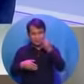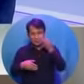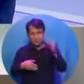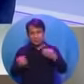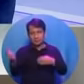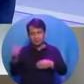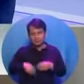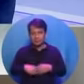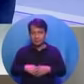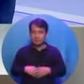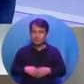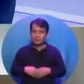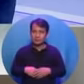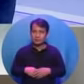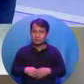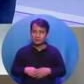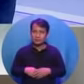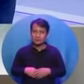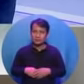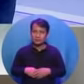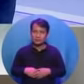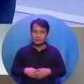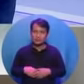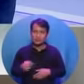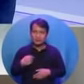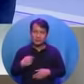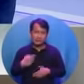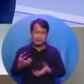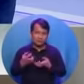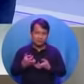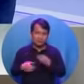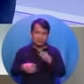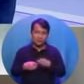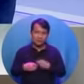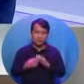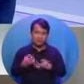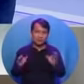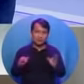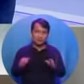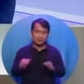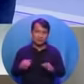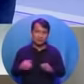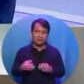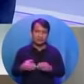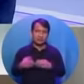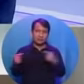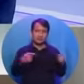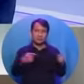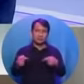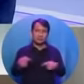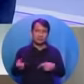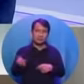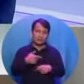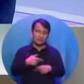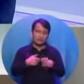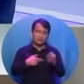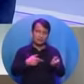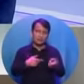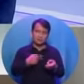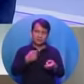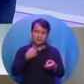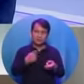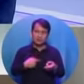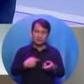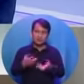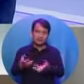siya. Yun lang naman po ang hinahiling ko at kapo naman po hindi naman po kami nag-aaway niyan at sabi po niya sa akin ay ano at